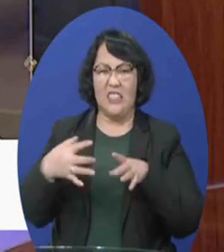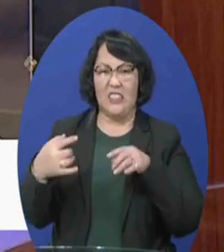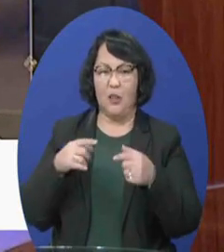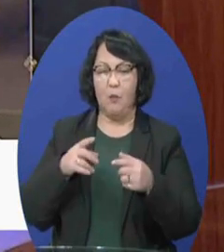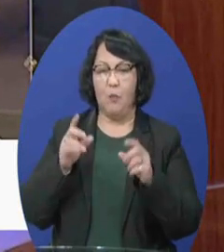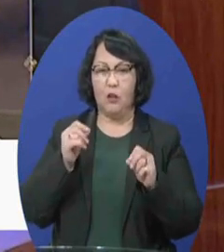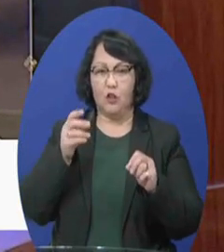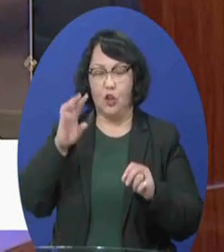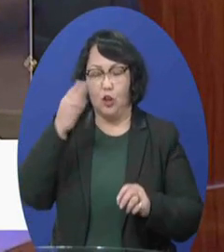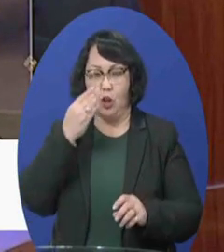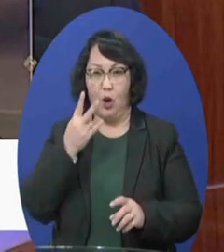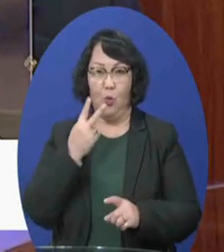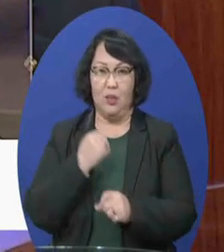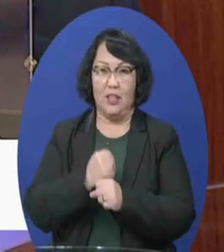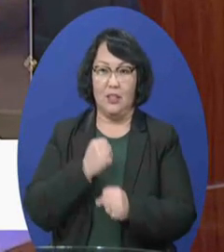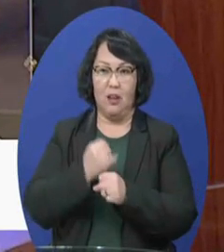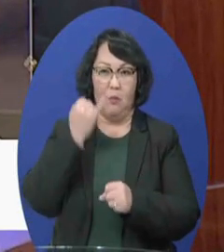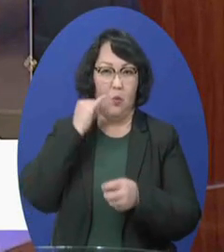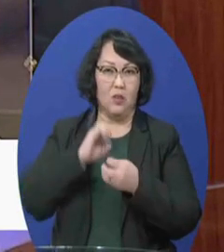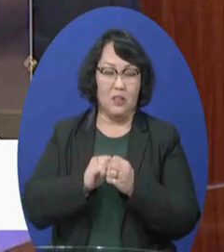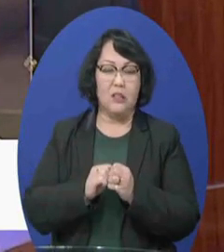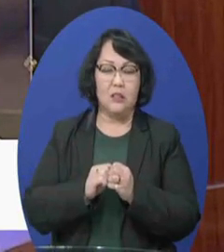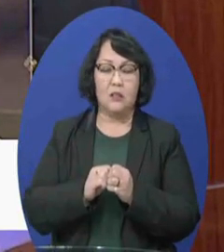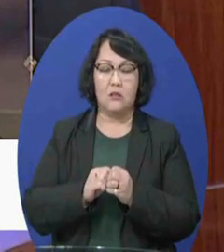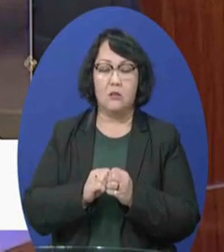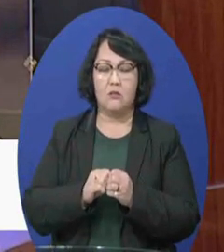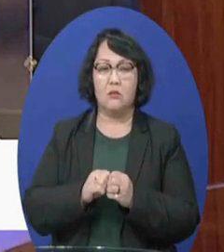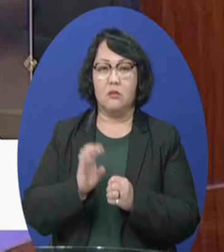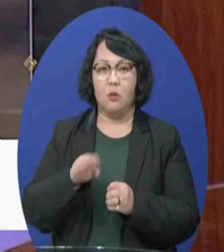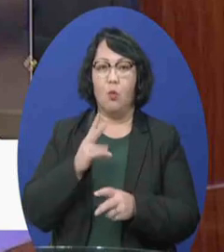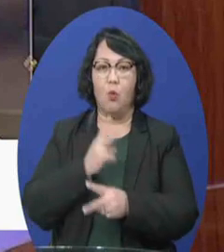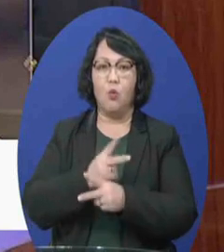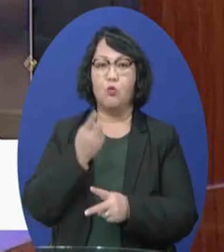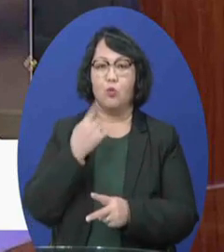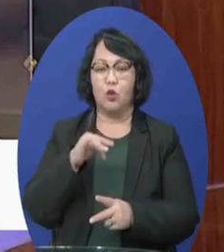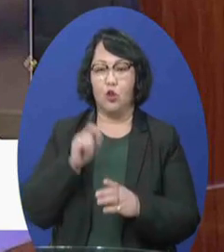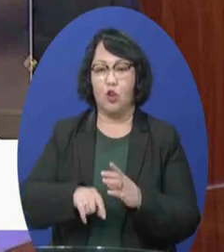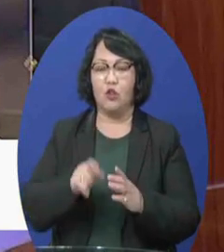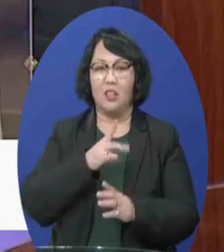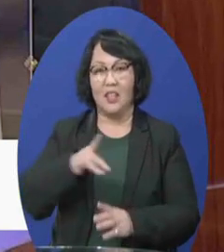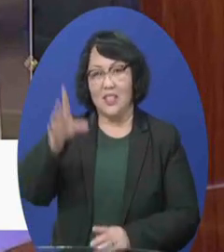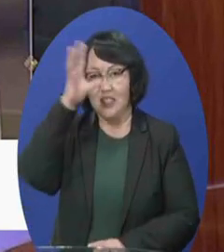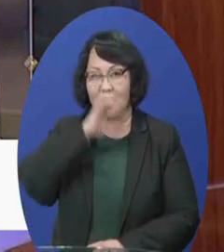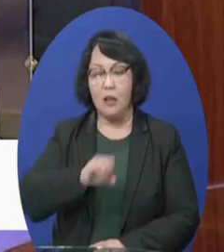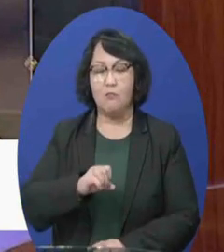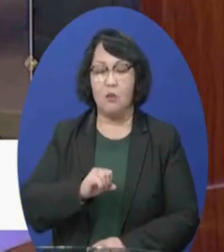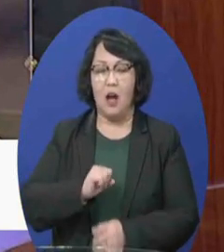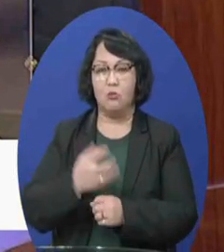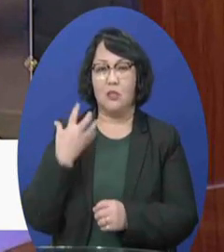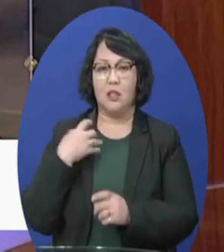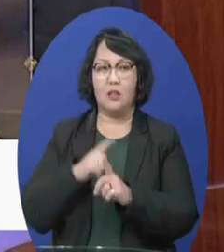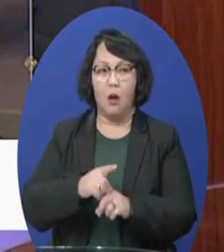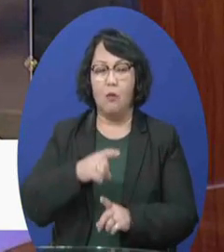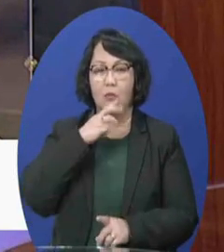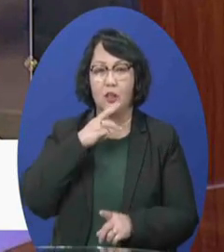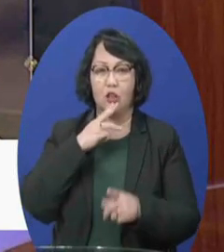үйл явдлууд болсон гэдгийг би бас хууль зүйн дотоод хэргийн сайдын үед хариуцлагатаагаар мэдэгдэж байна.